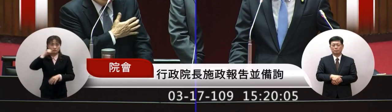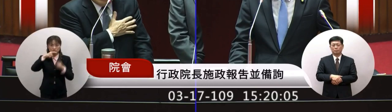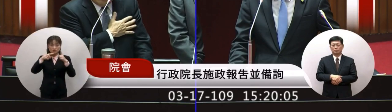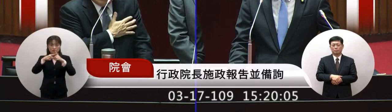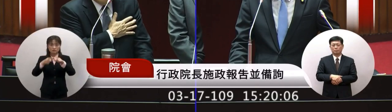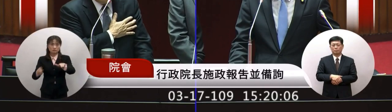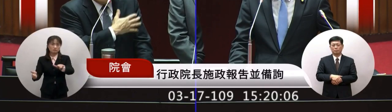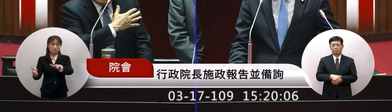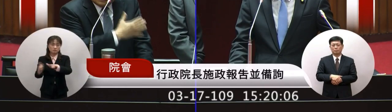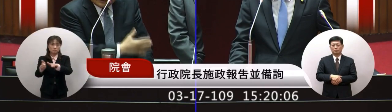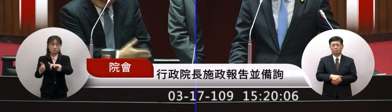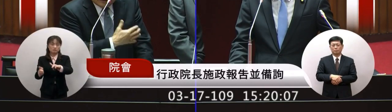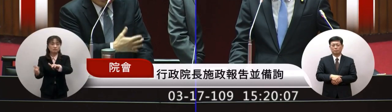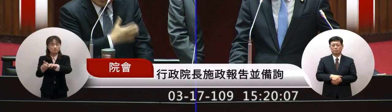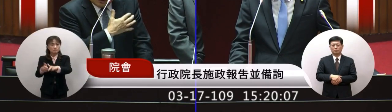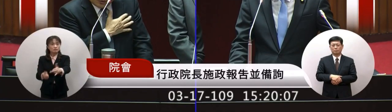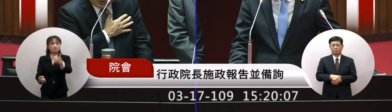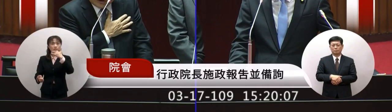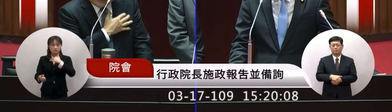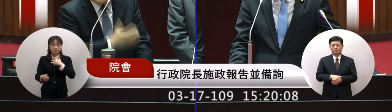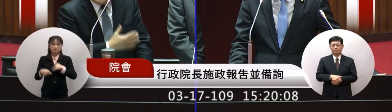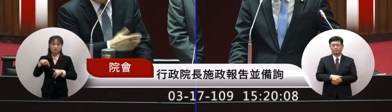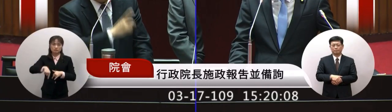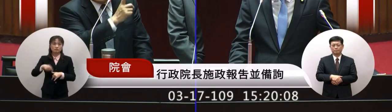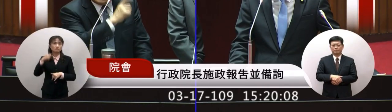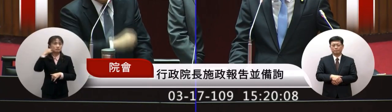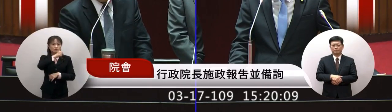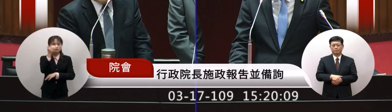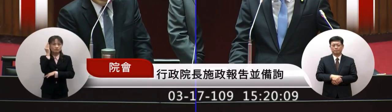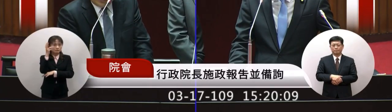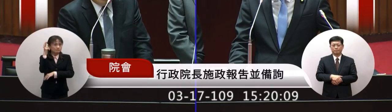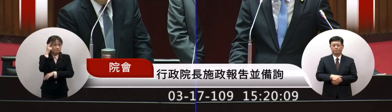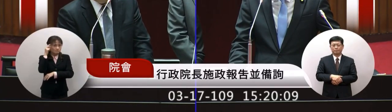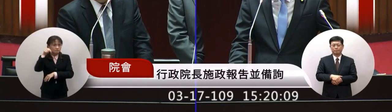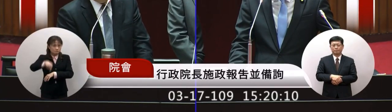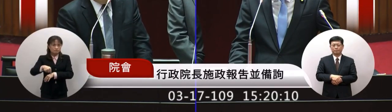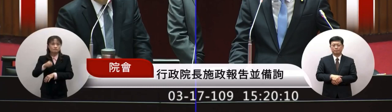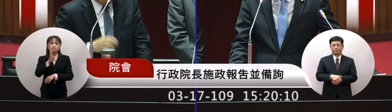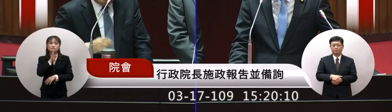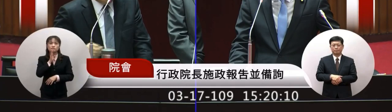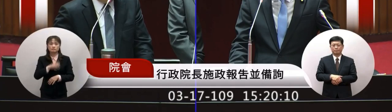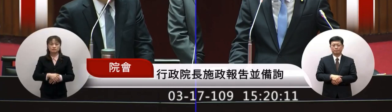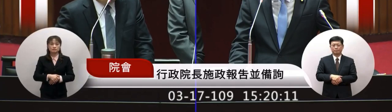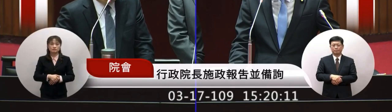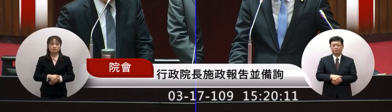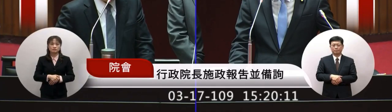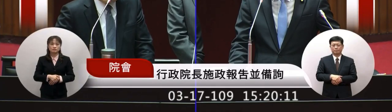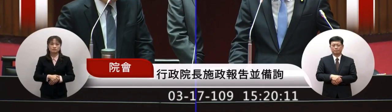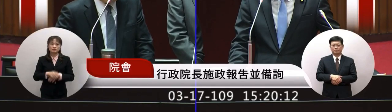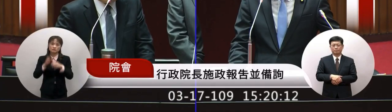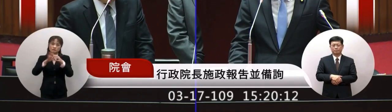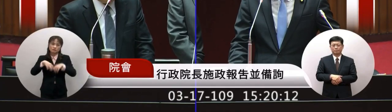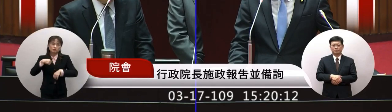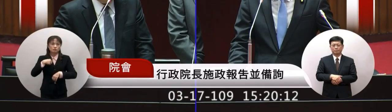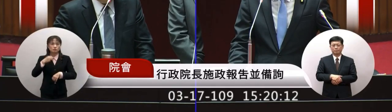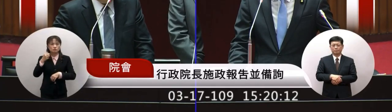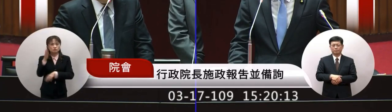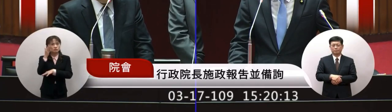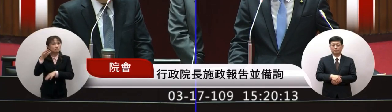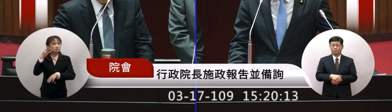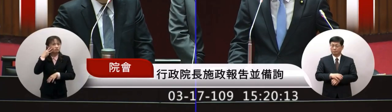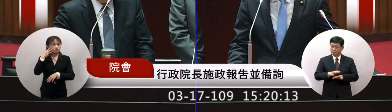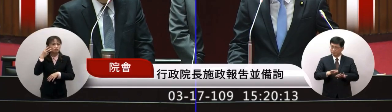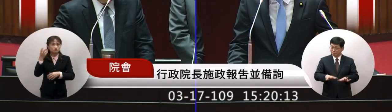们台湾政府一再最坚持的点，所以我们反而没有那么多的政治。 所